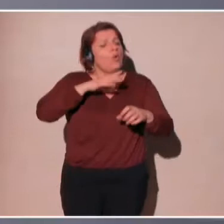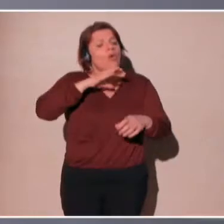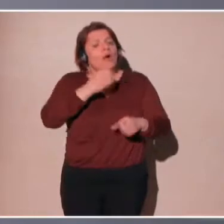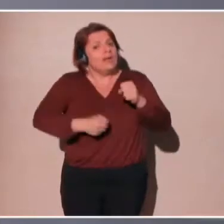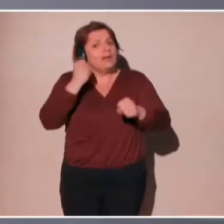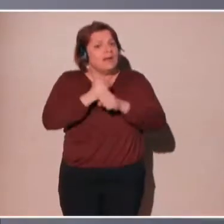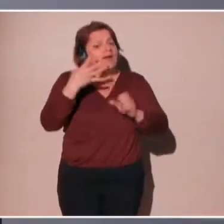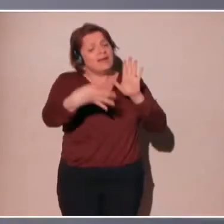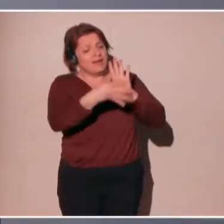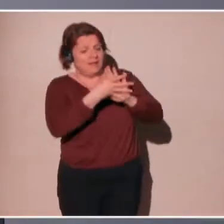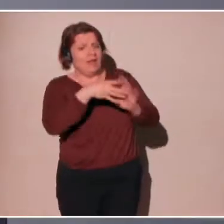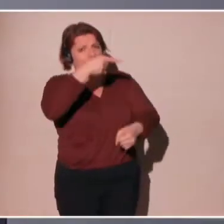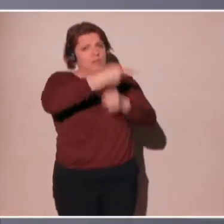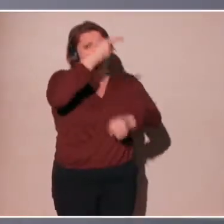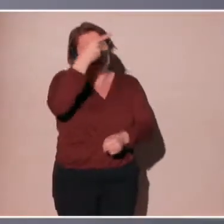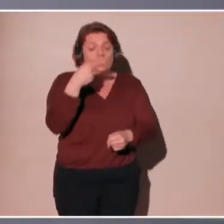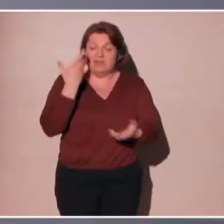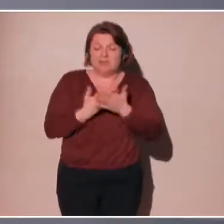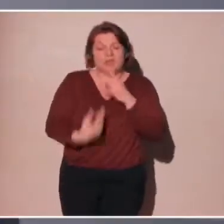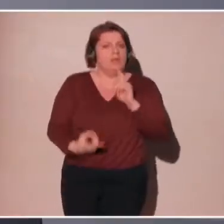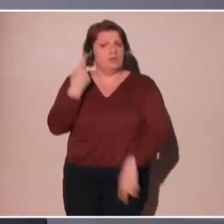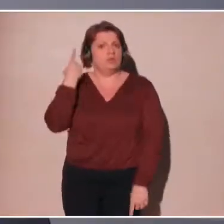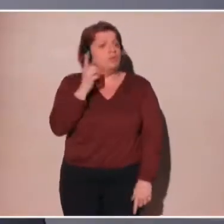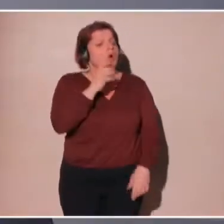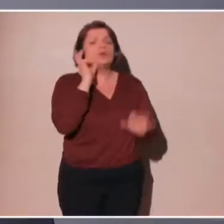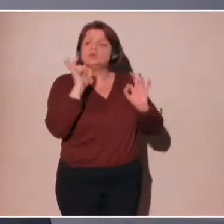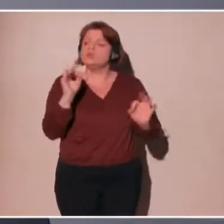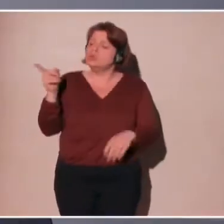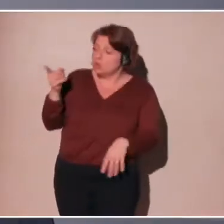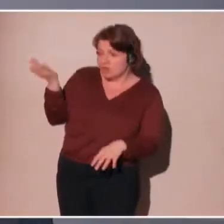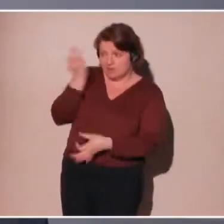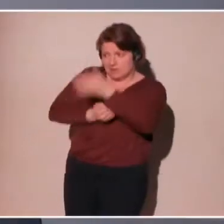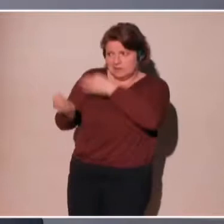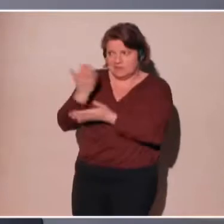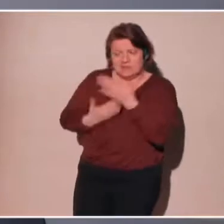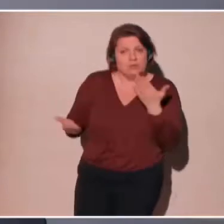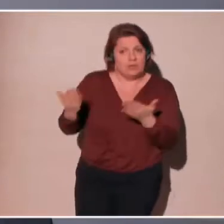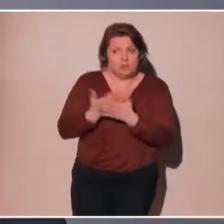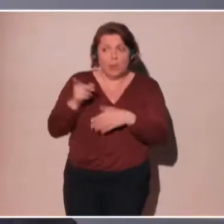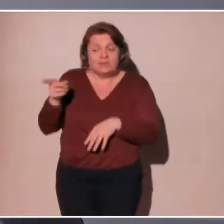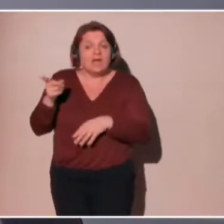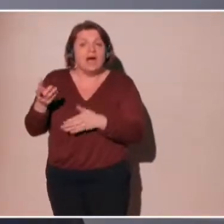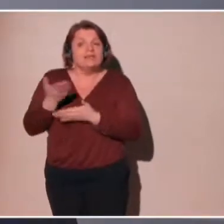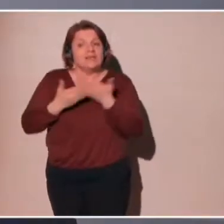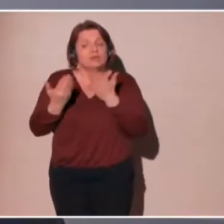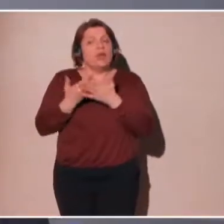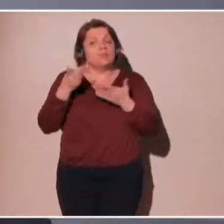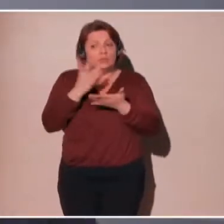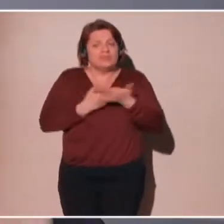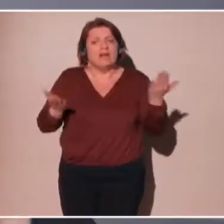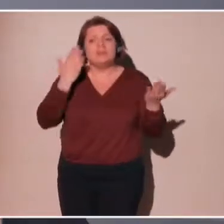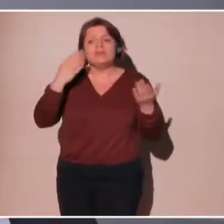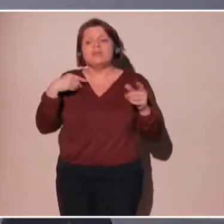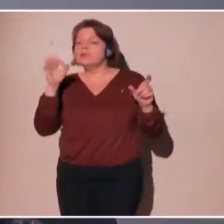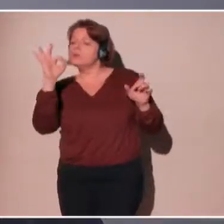critères. Et je crois que ça va être de plus en plus essentiel parce que les cas que vous avez rappelés, Madame le Professeur, ils seraient simplifiés si j'avais un bouton Y suffisamment